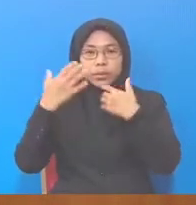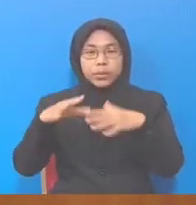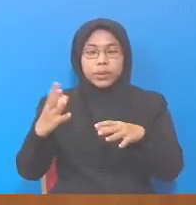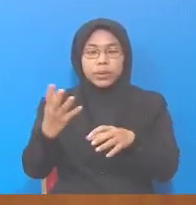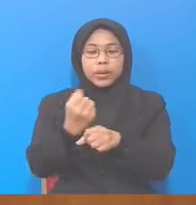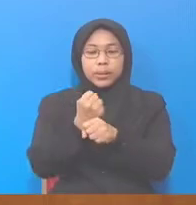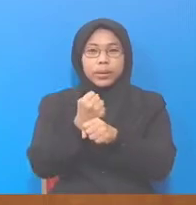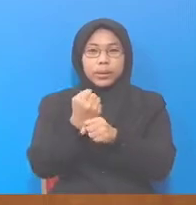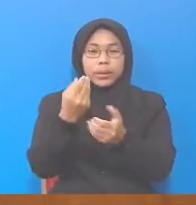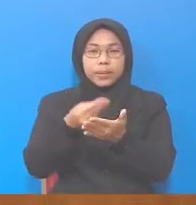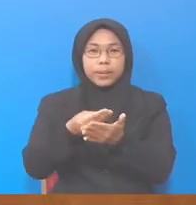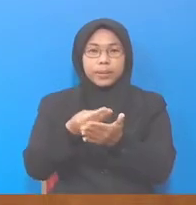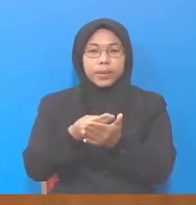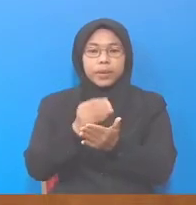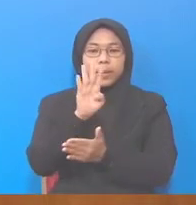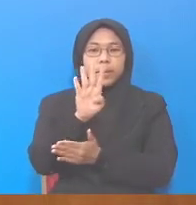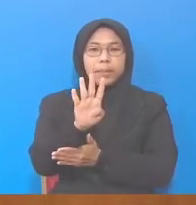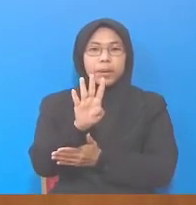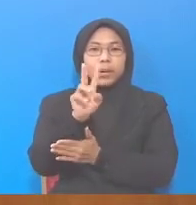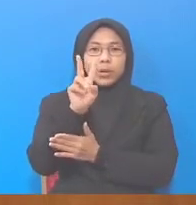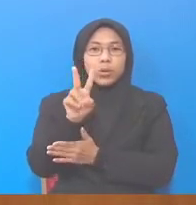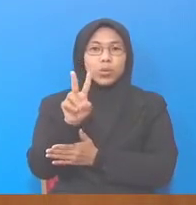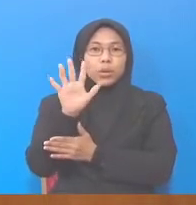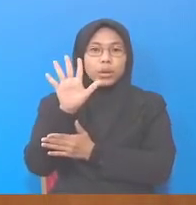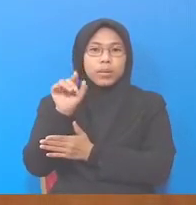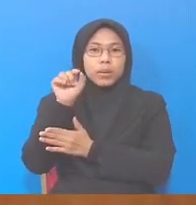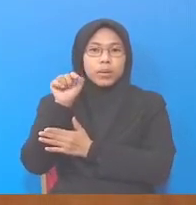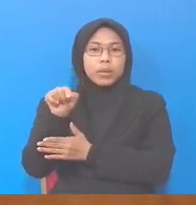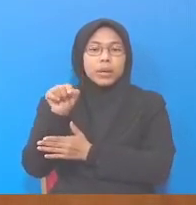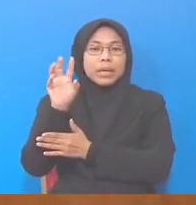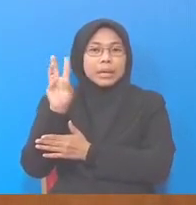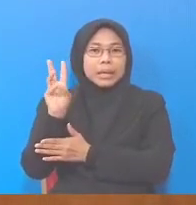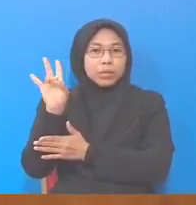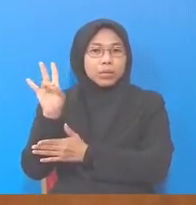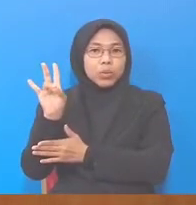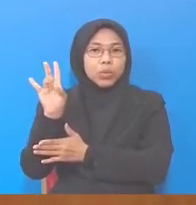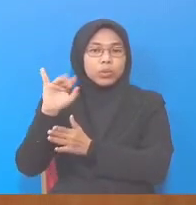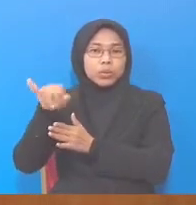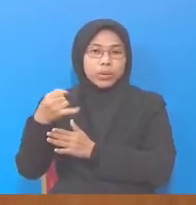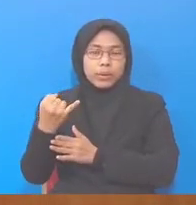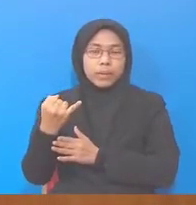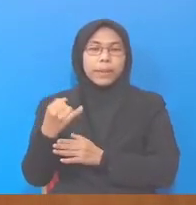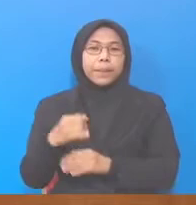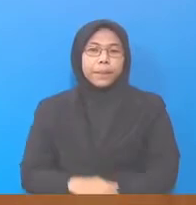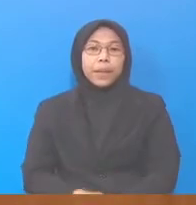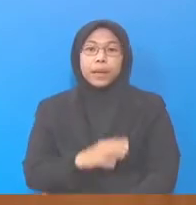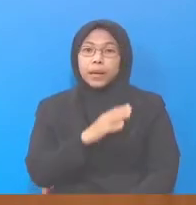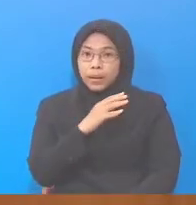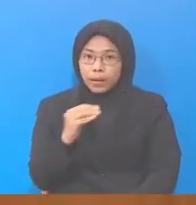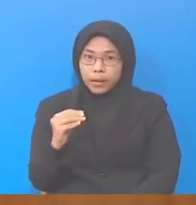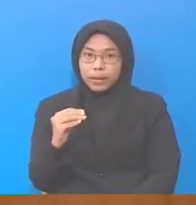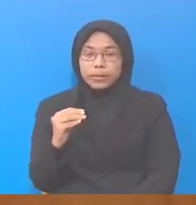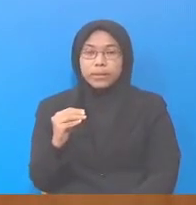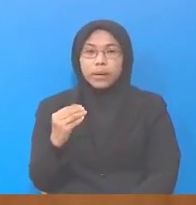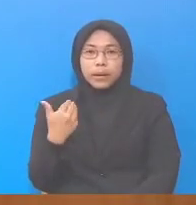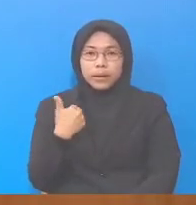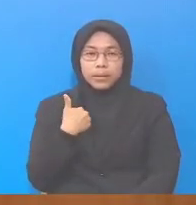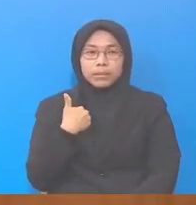sebanyak 425 puluhan 67 juta Ringgit dan